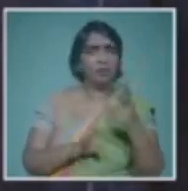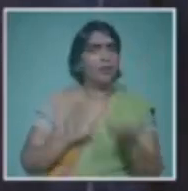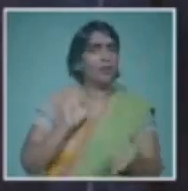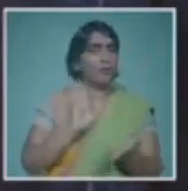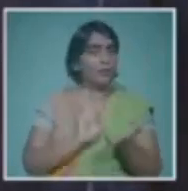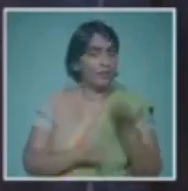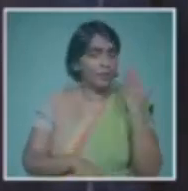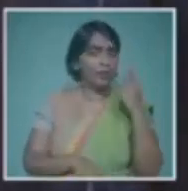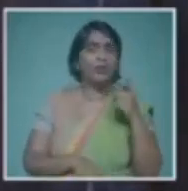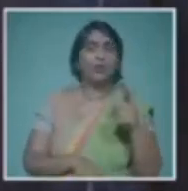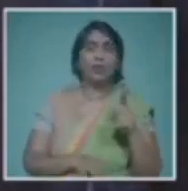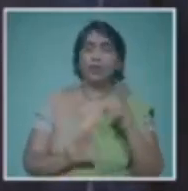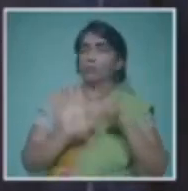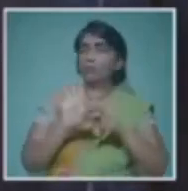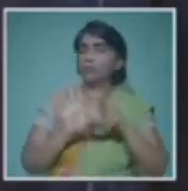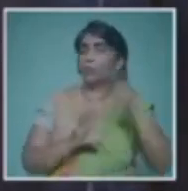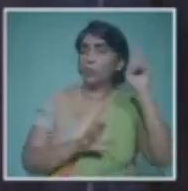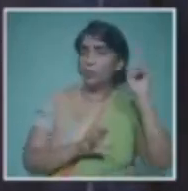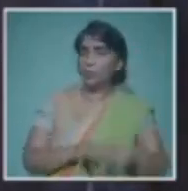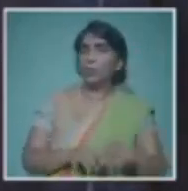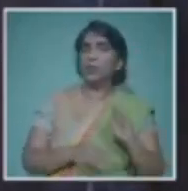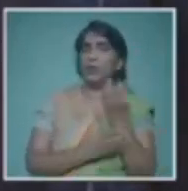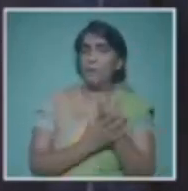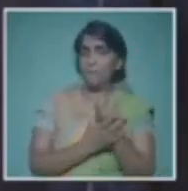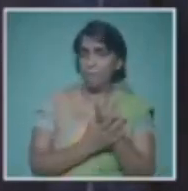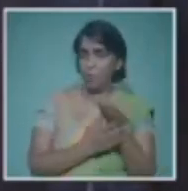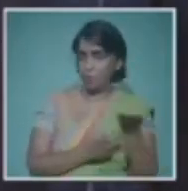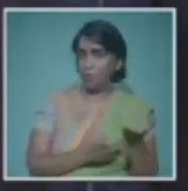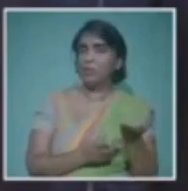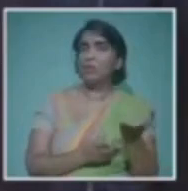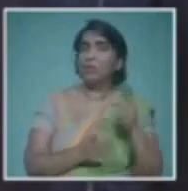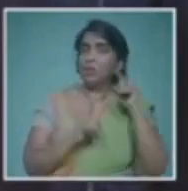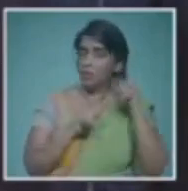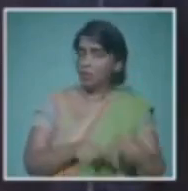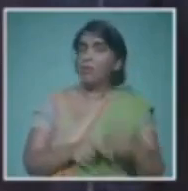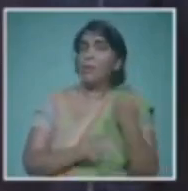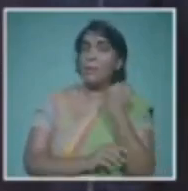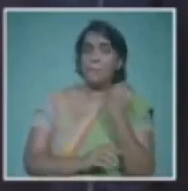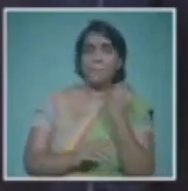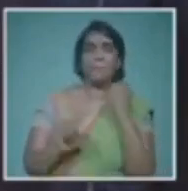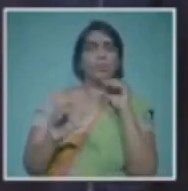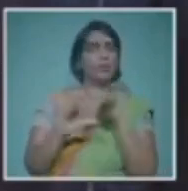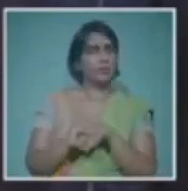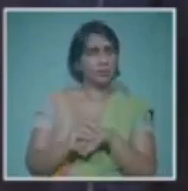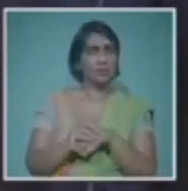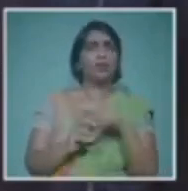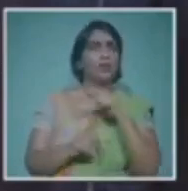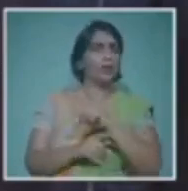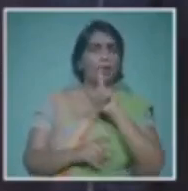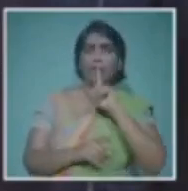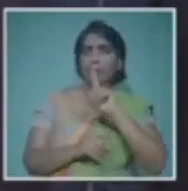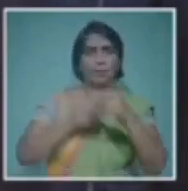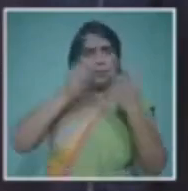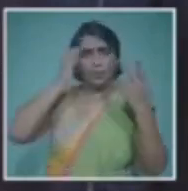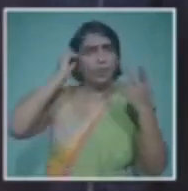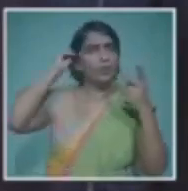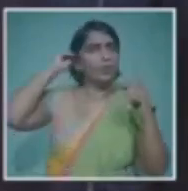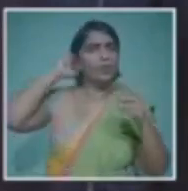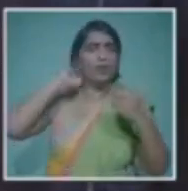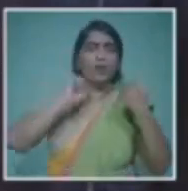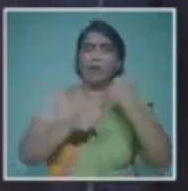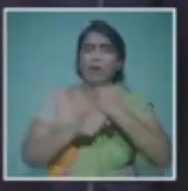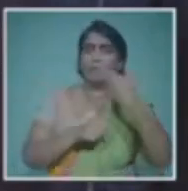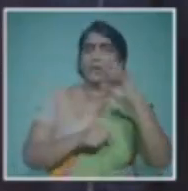වැඩිමපුර වැඩිම ආසන සංඛ්‍යාව දුන්නේ ශ්‍රී ලංකා පොත් ජන පෙරමුණ ඒ වෙලාවේ එතුමාලා බලයේ හිටී ඒ වෙලාවේ කවුරුවත් කිව්වේ නැහැ ආණ්ඩුවෙන්